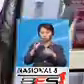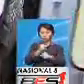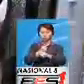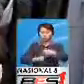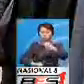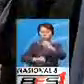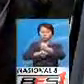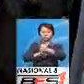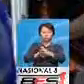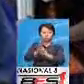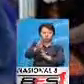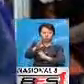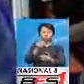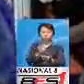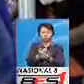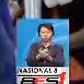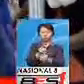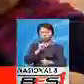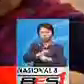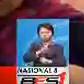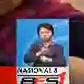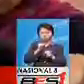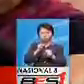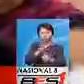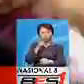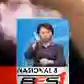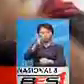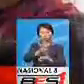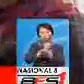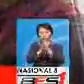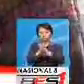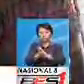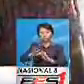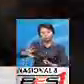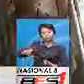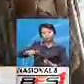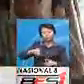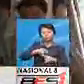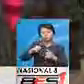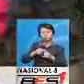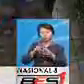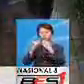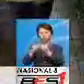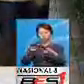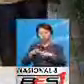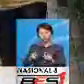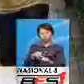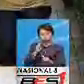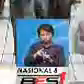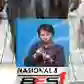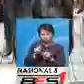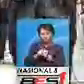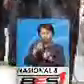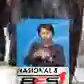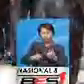sokongan daripada pertumbuhan pendapatan dan pekerjaan ia dijangka menjadi sederhana apabila isi rumah membuat Penyesuaian dengan